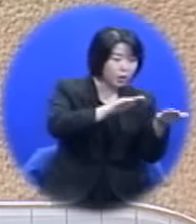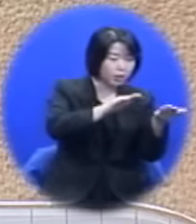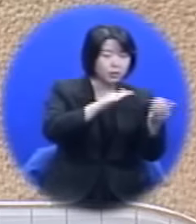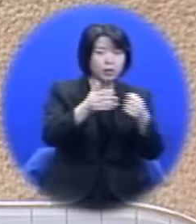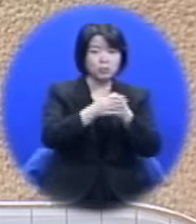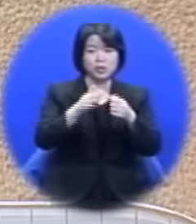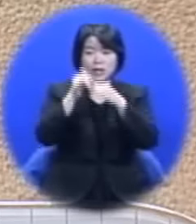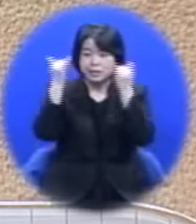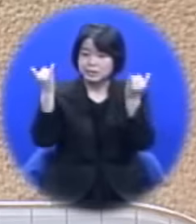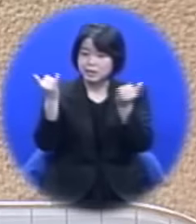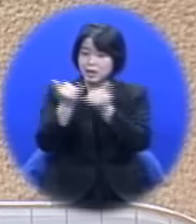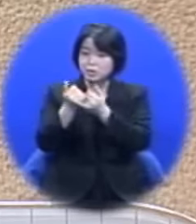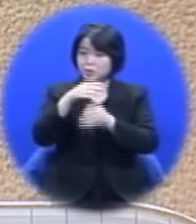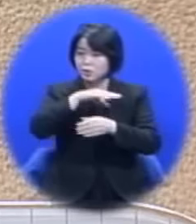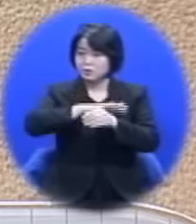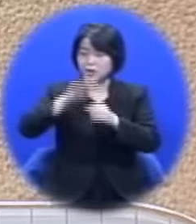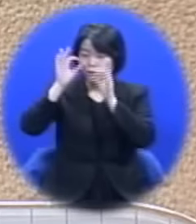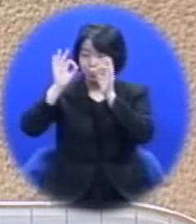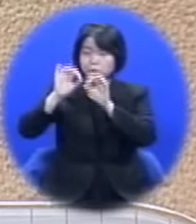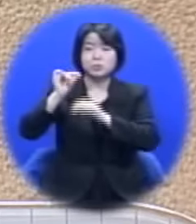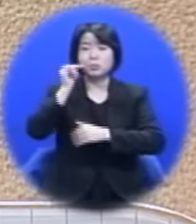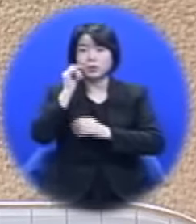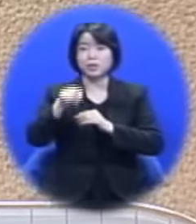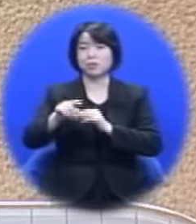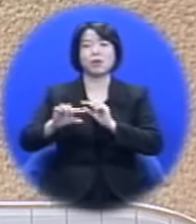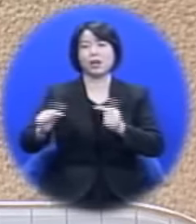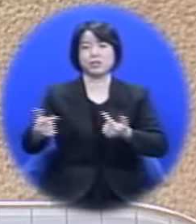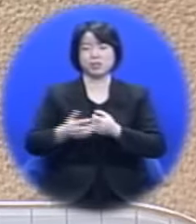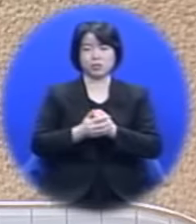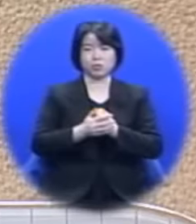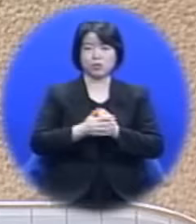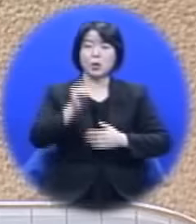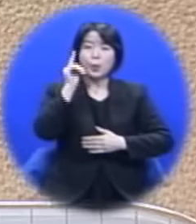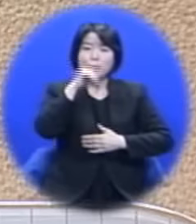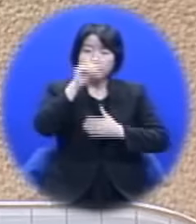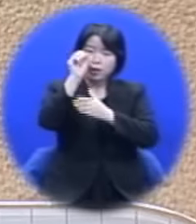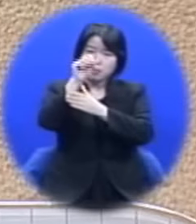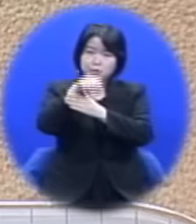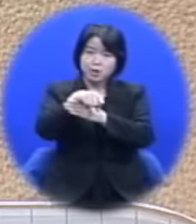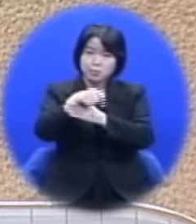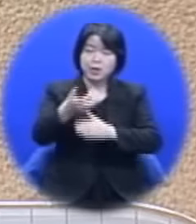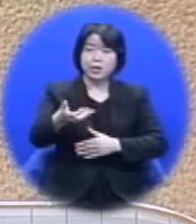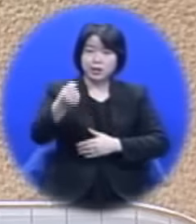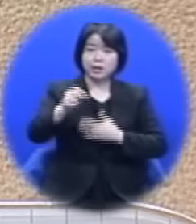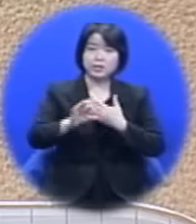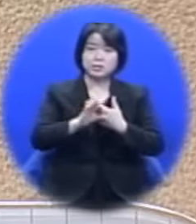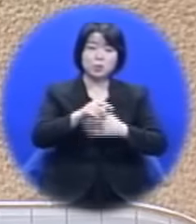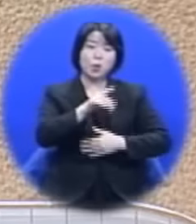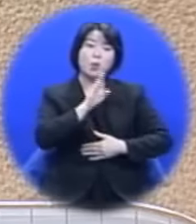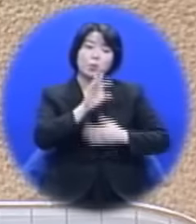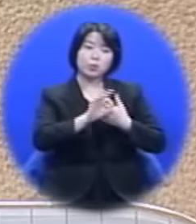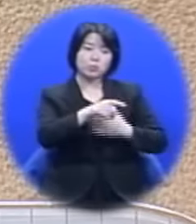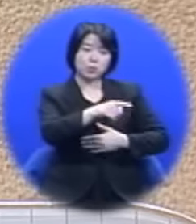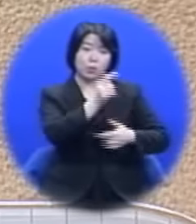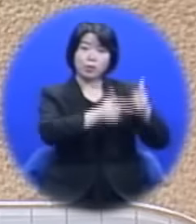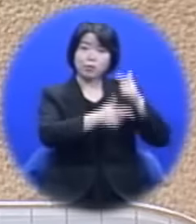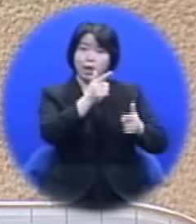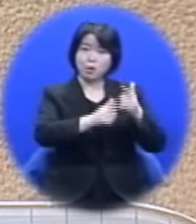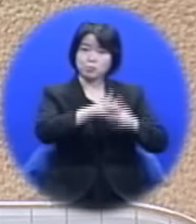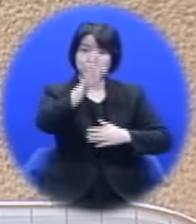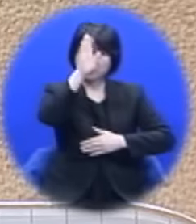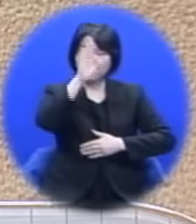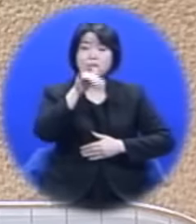아닙니다 여러분 과실 열매가 나쁜 열매가 맺어지면 그러면 나무가 병든